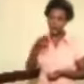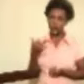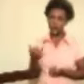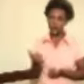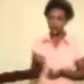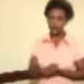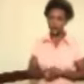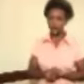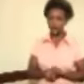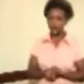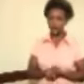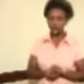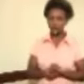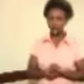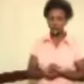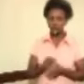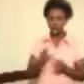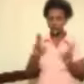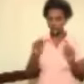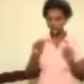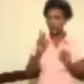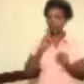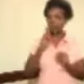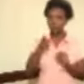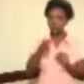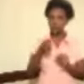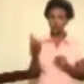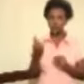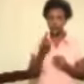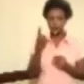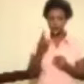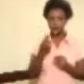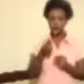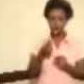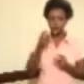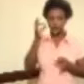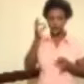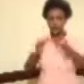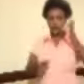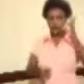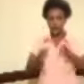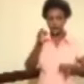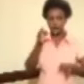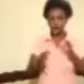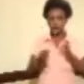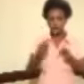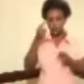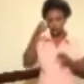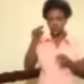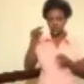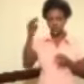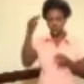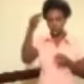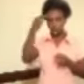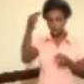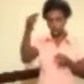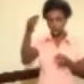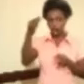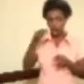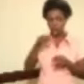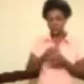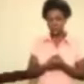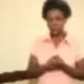à la question? Non. Bien, alors. Simplement, la Haute Cour de justice, quoi que Michel Martelly, on vous a mal conseillé sur la